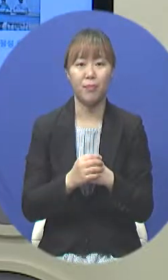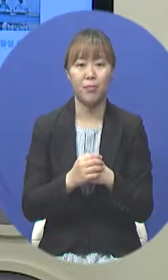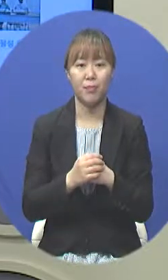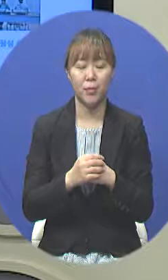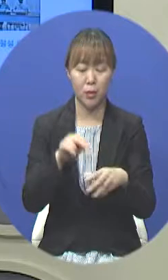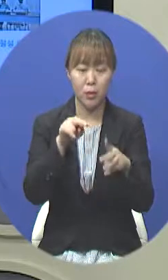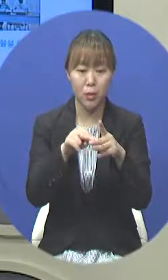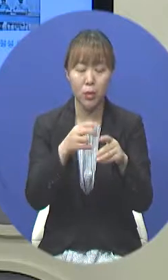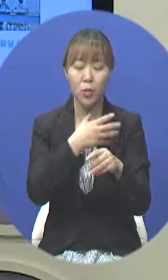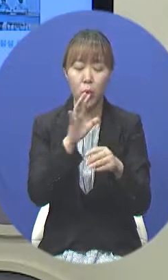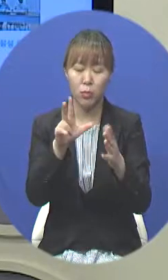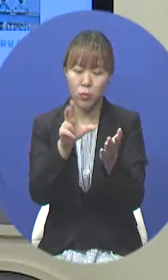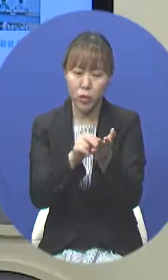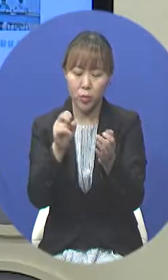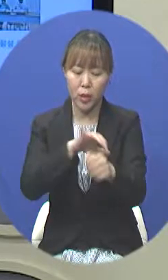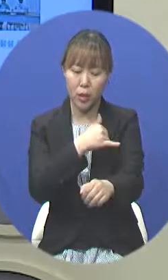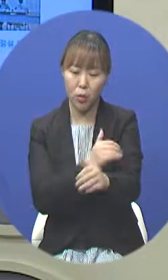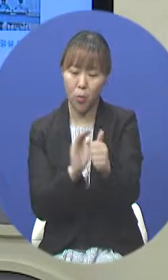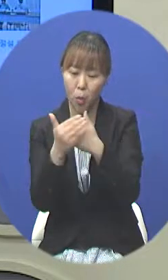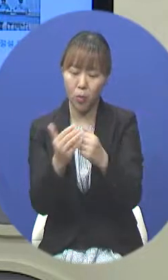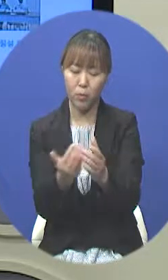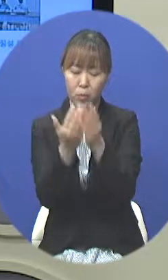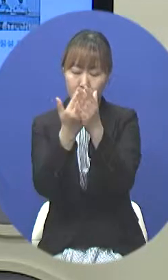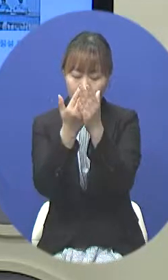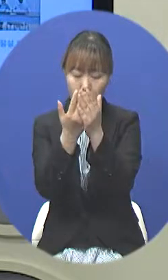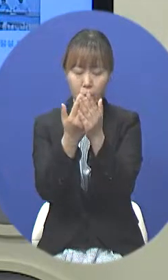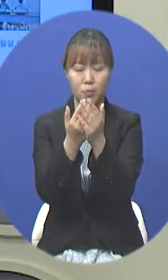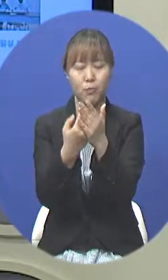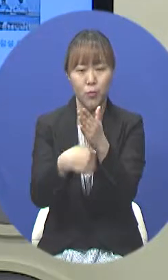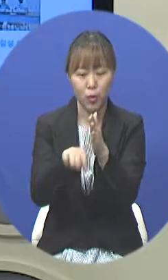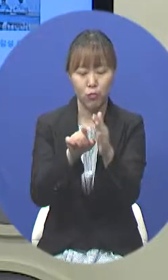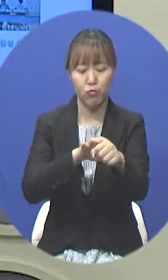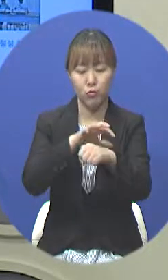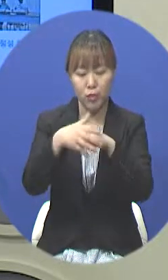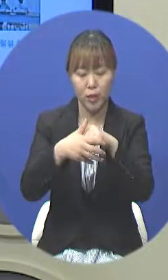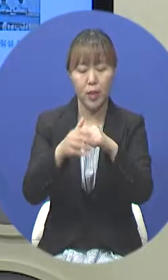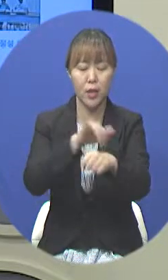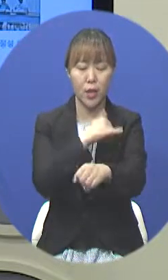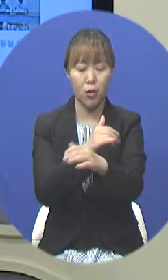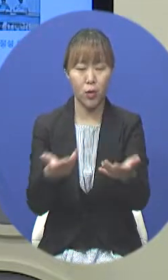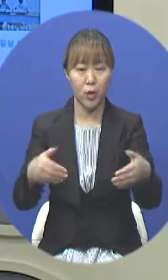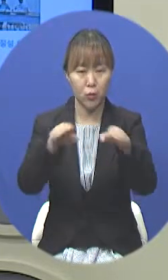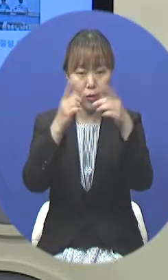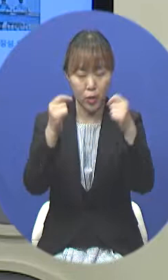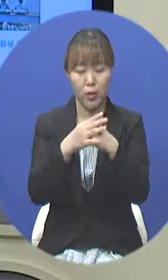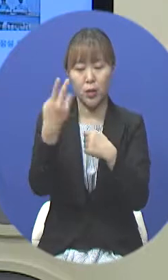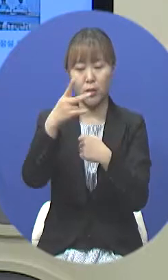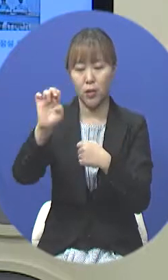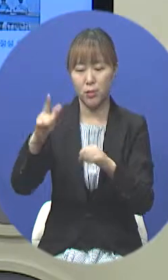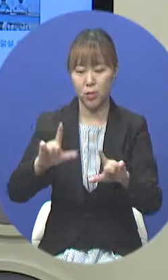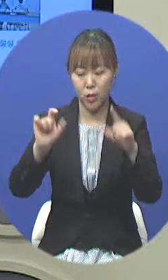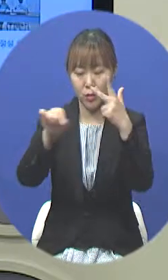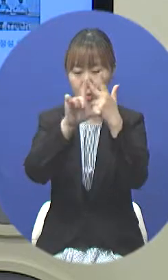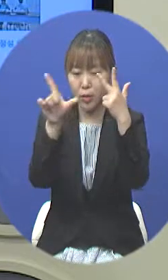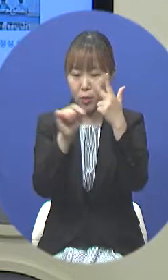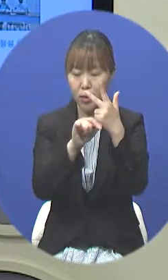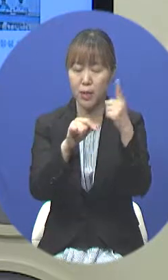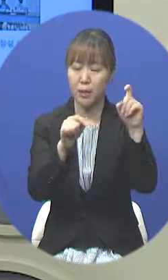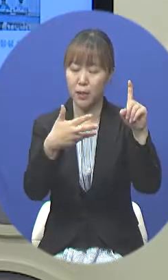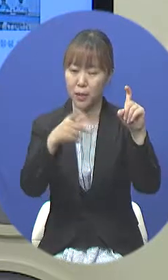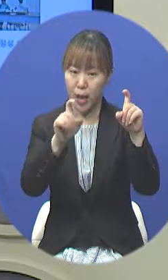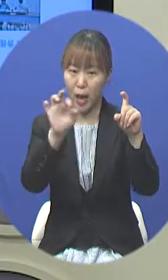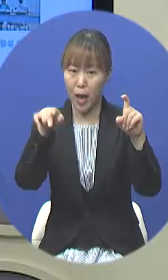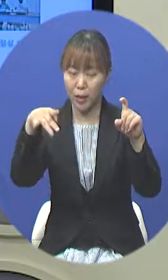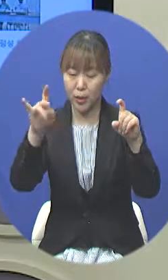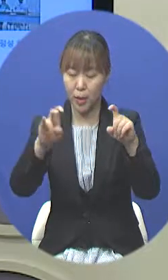센터는 노인 문제와 인권 보호 증진에 기여하기 위한 국제 인권 기구로 지난 2016년 7월 제 10일자